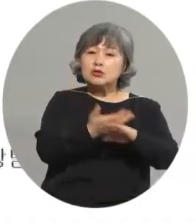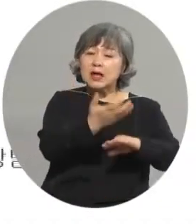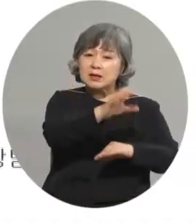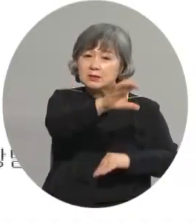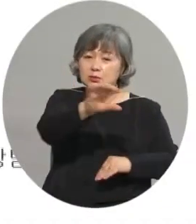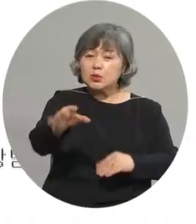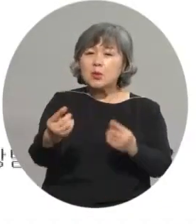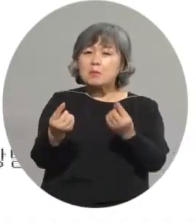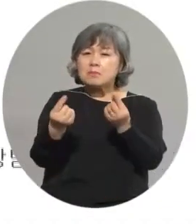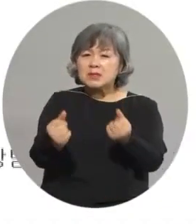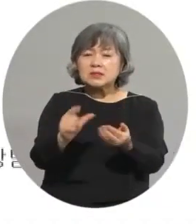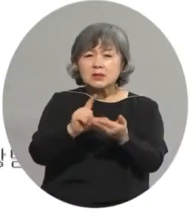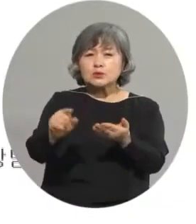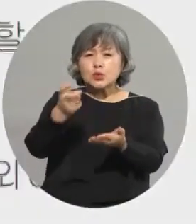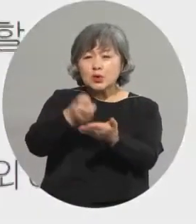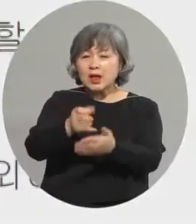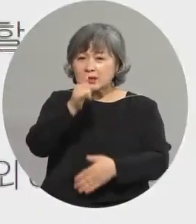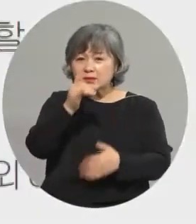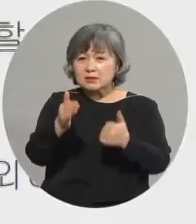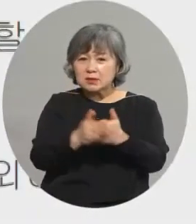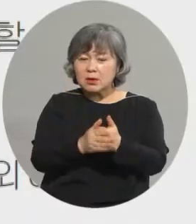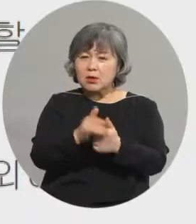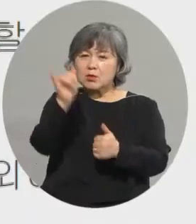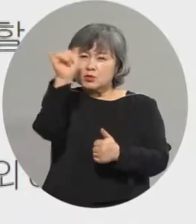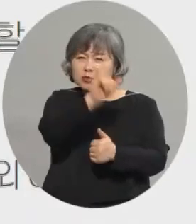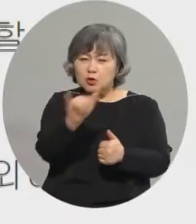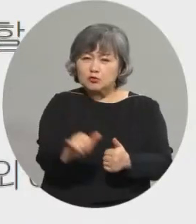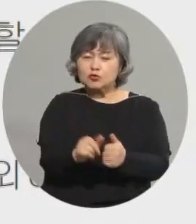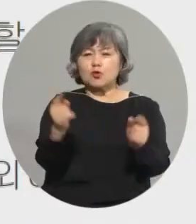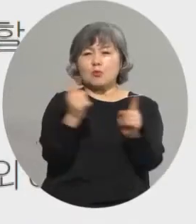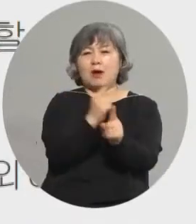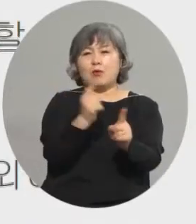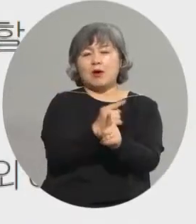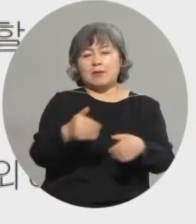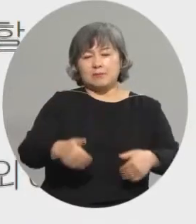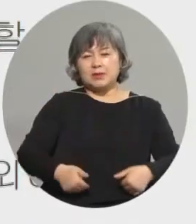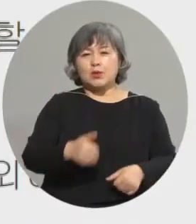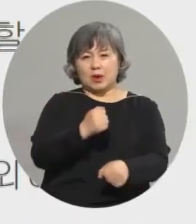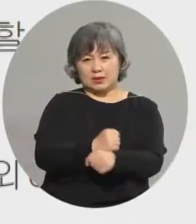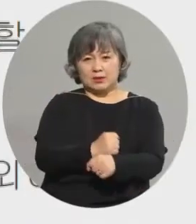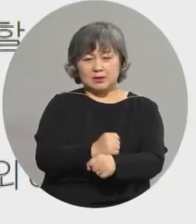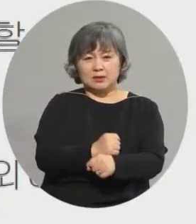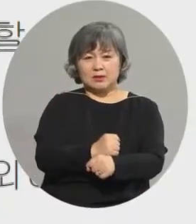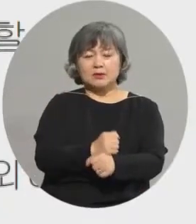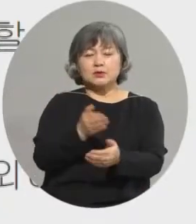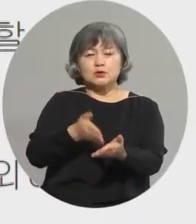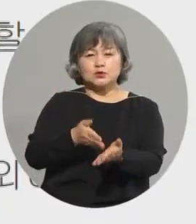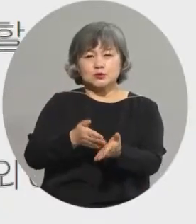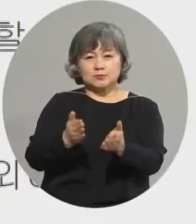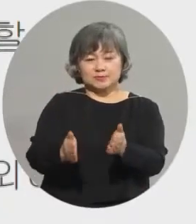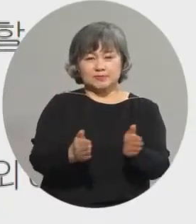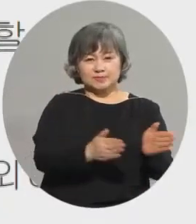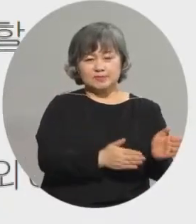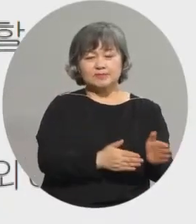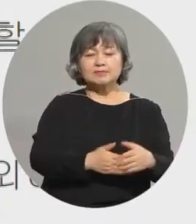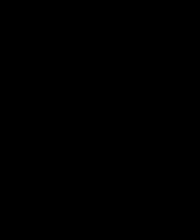비슷한 도래가 있어 전국적인 제도 개선이 뒤따라야 할 것으로 보입니다 mbc 뉴스 조수영